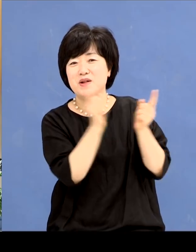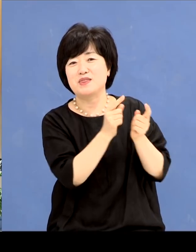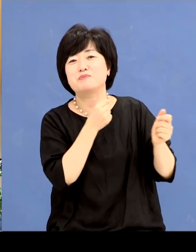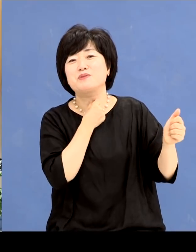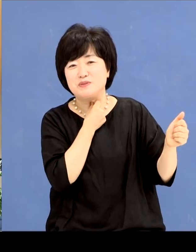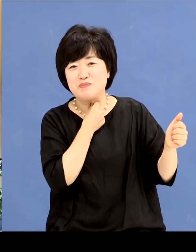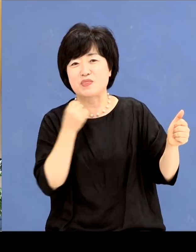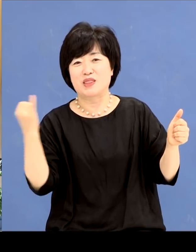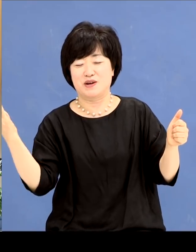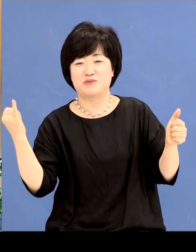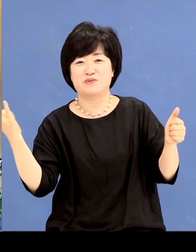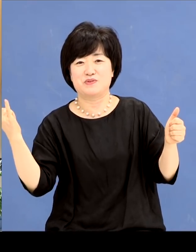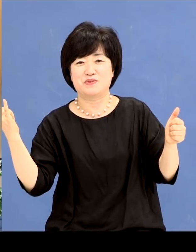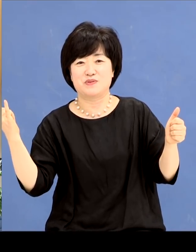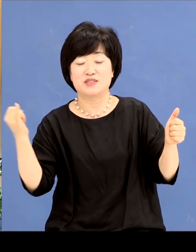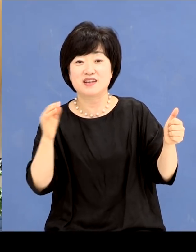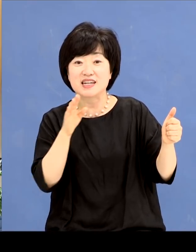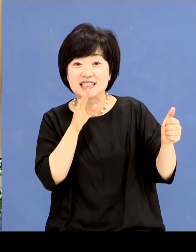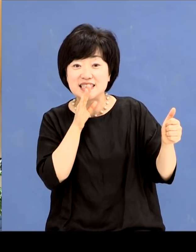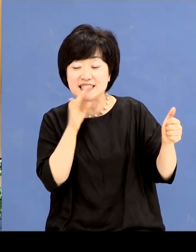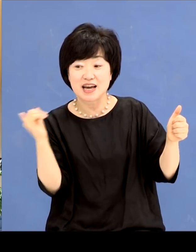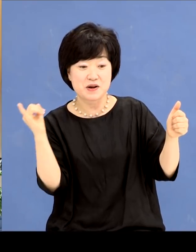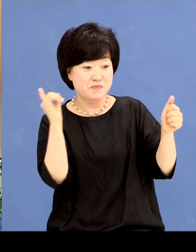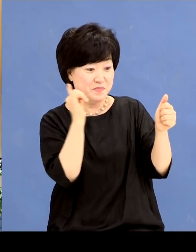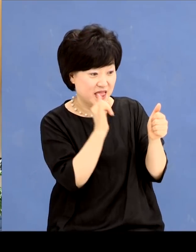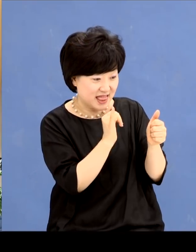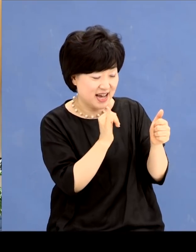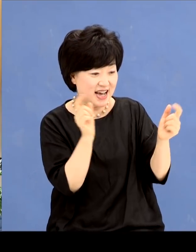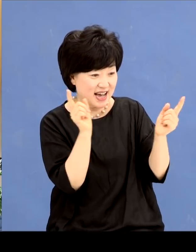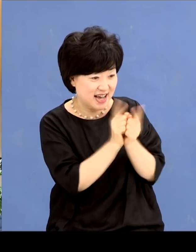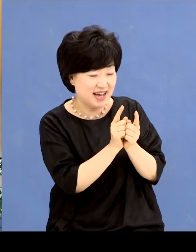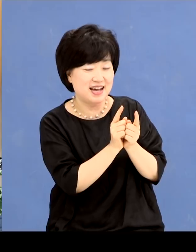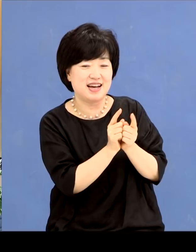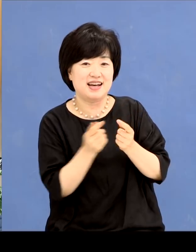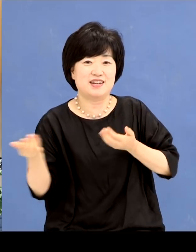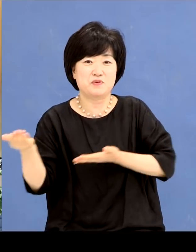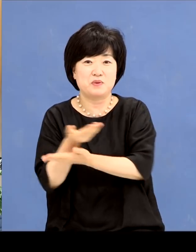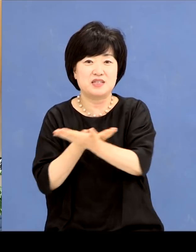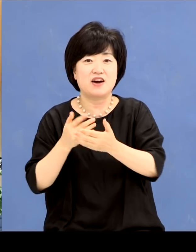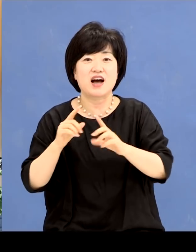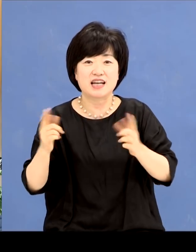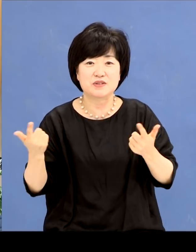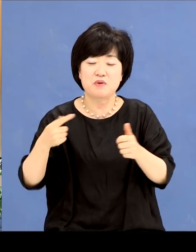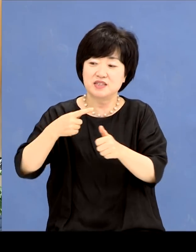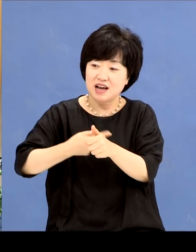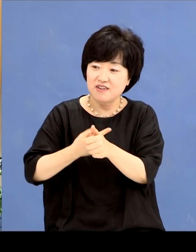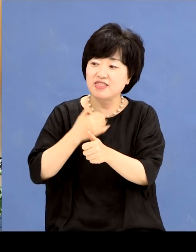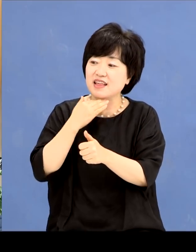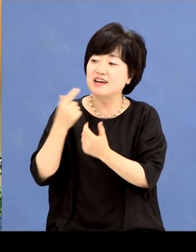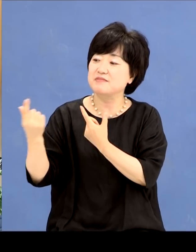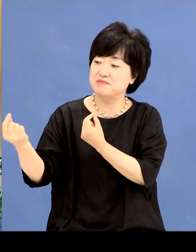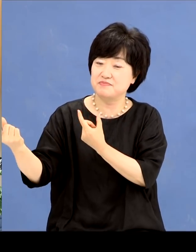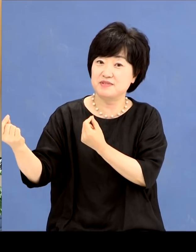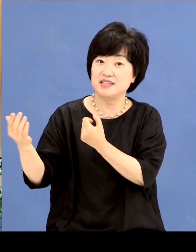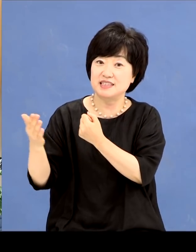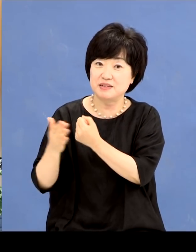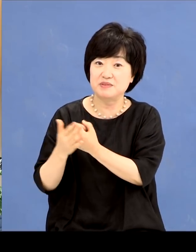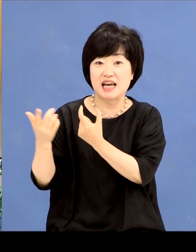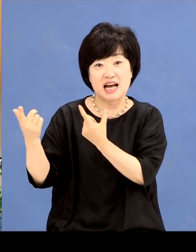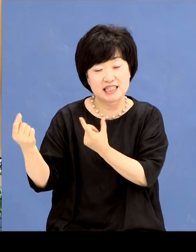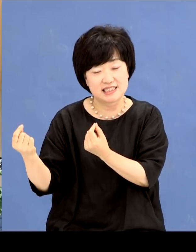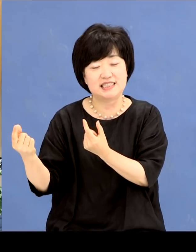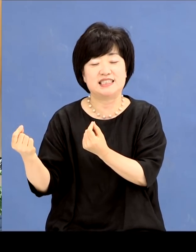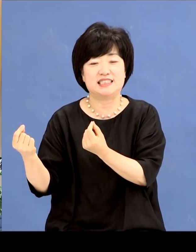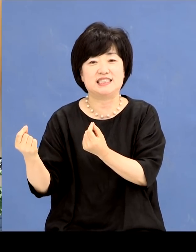싶었나 봐요. 예, 예. 그러면서 이제 실제로 이렇게 같이 교제하자고 해서 만난 건 아니고 자연스럽게 나이가 같으니까